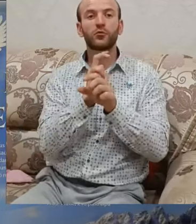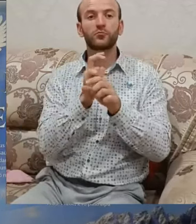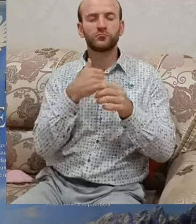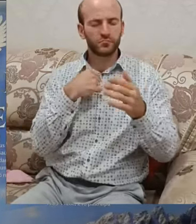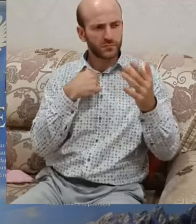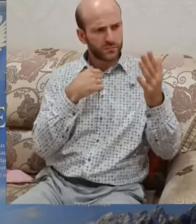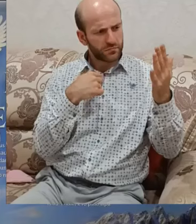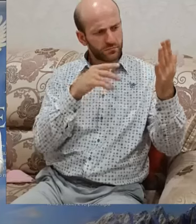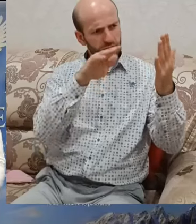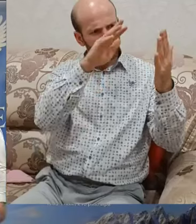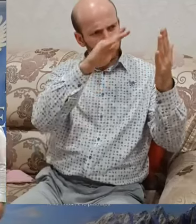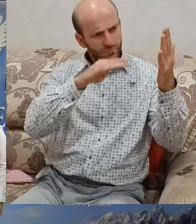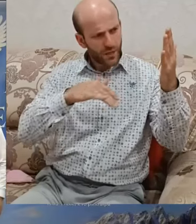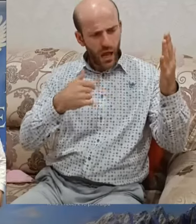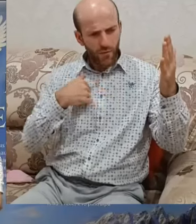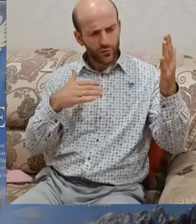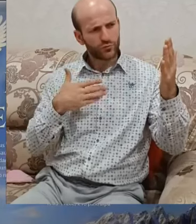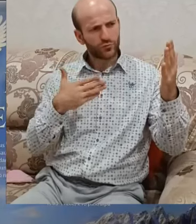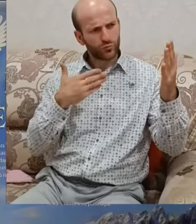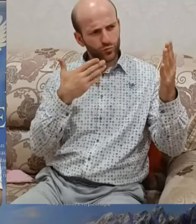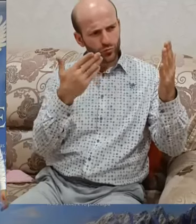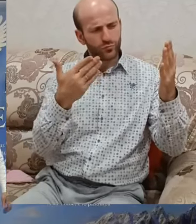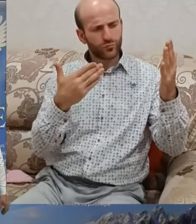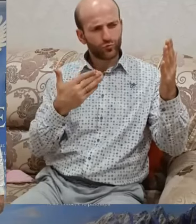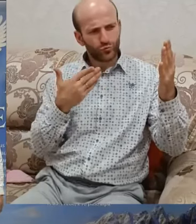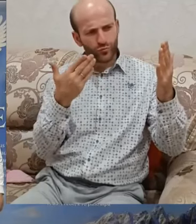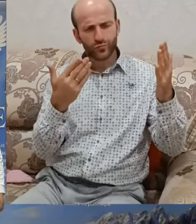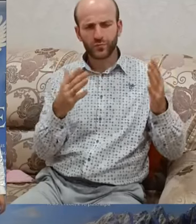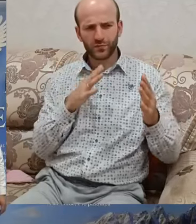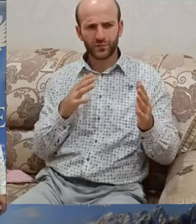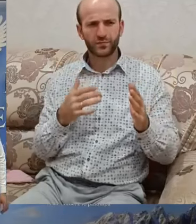Ir aš skaitau. Į ją čitaju.